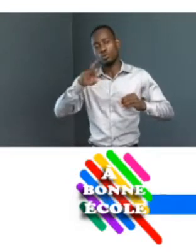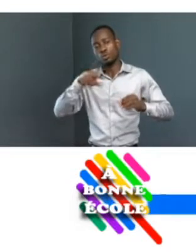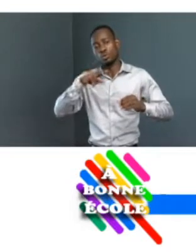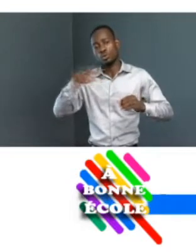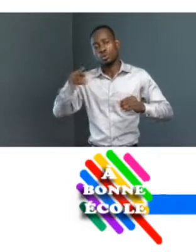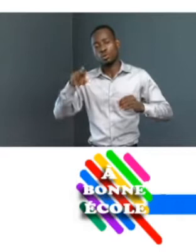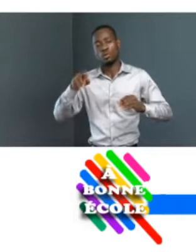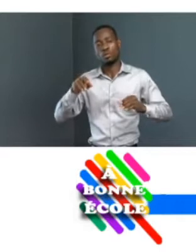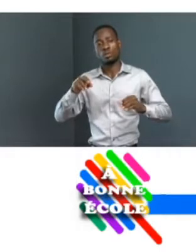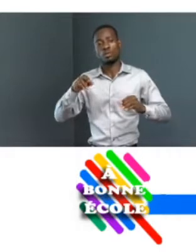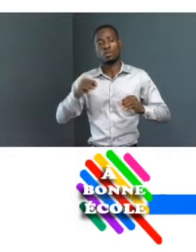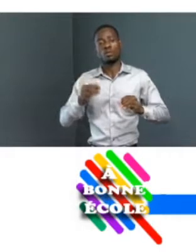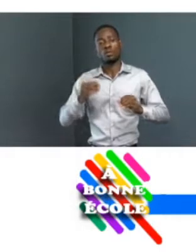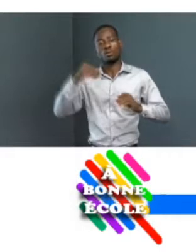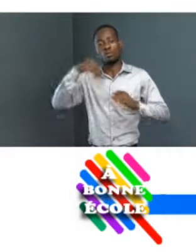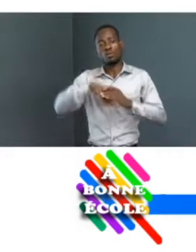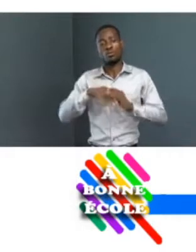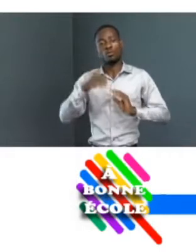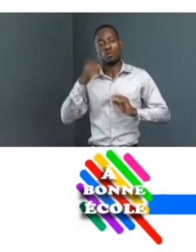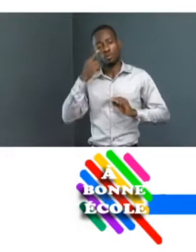fond de l'œil.